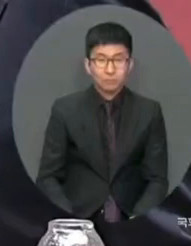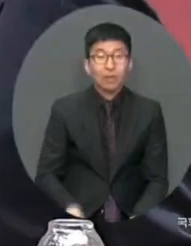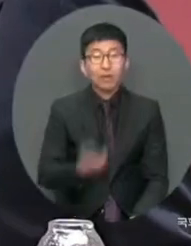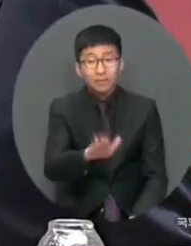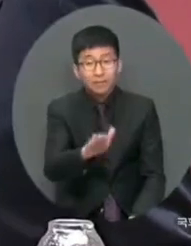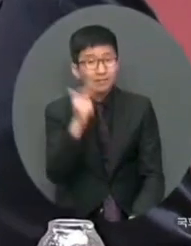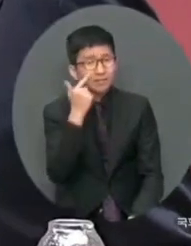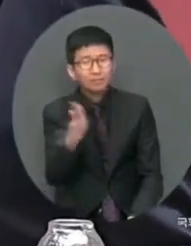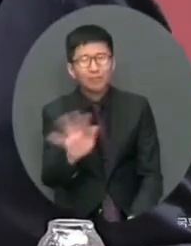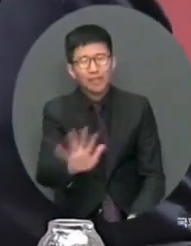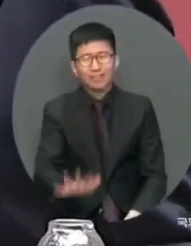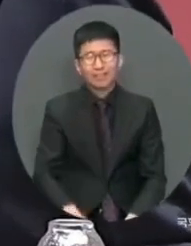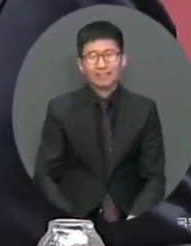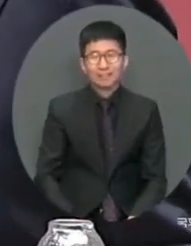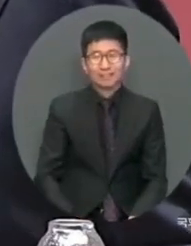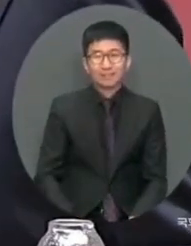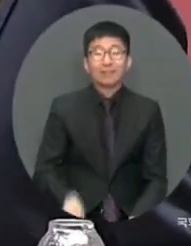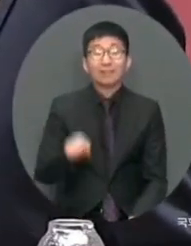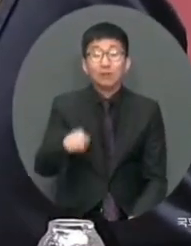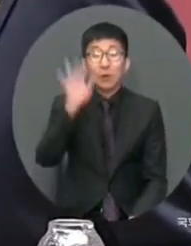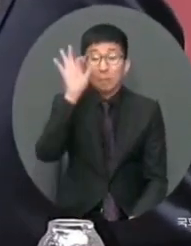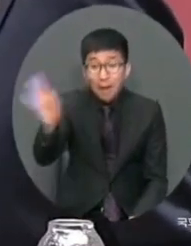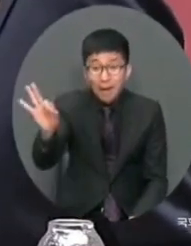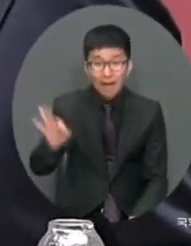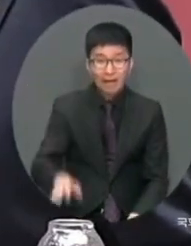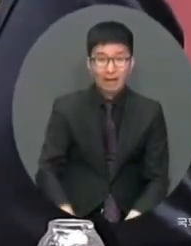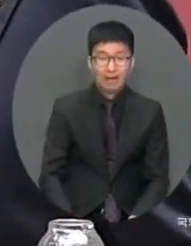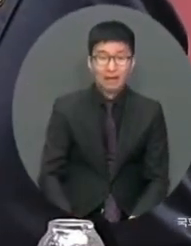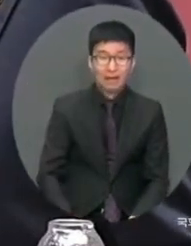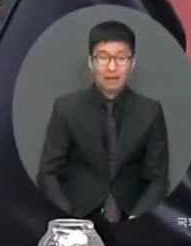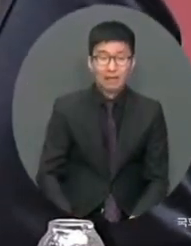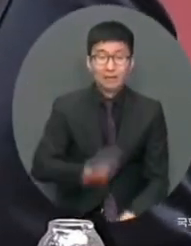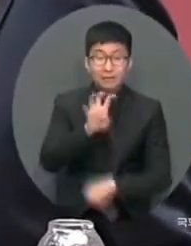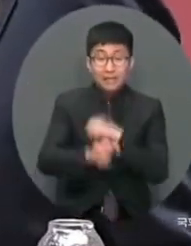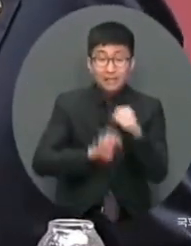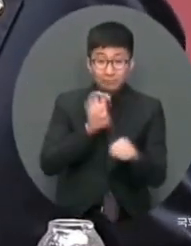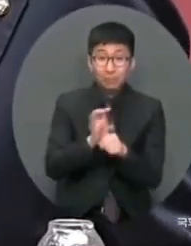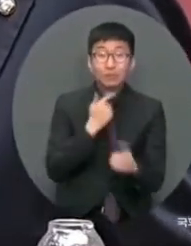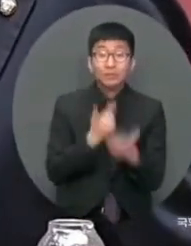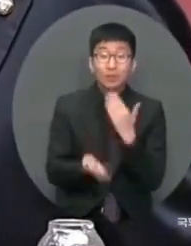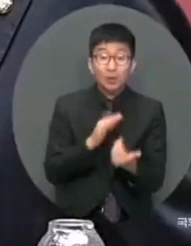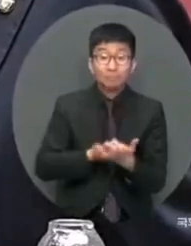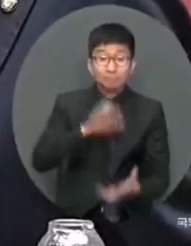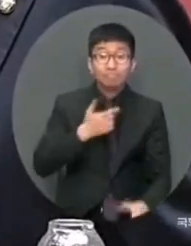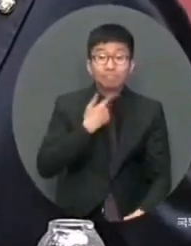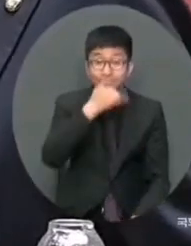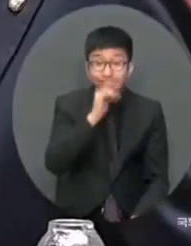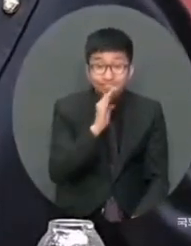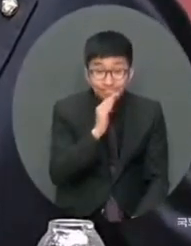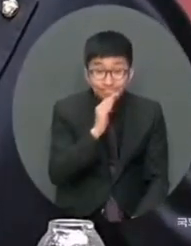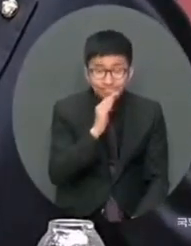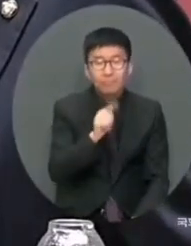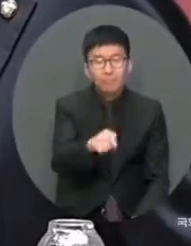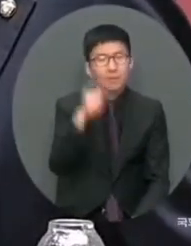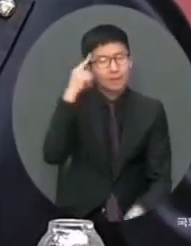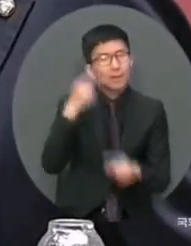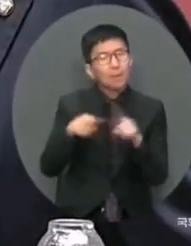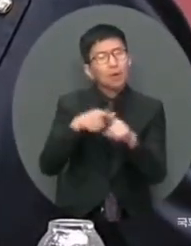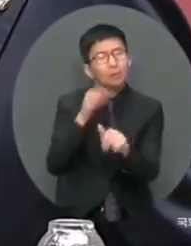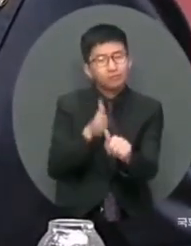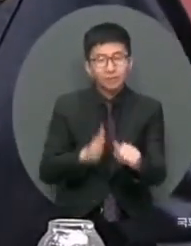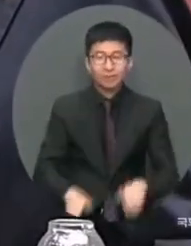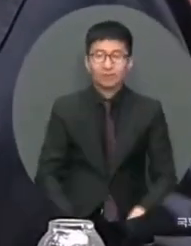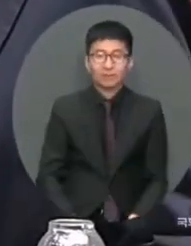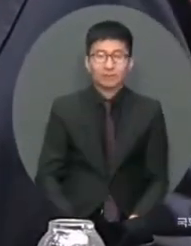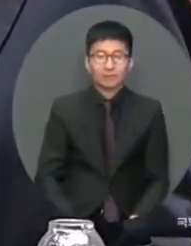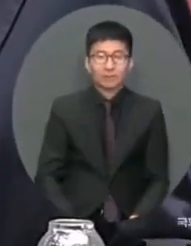제가 그걸 질문한 게 아니라 네. 이러한 보도 지침에 대한 40년 동안 기자 생활을 하셨던 분으로서의 생각을 좀 여쭌 겁니다. 네, 이 보도